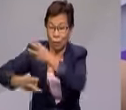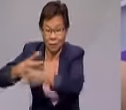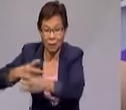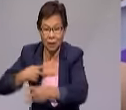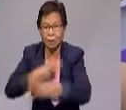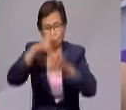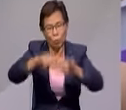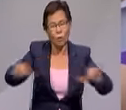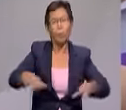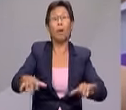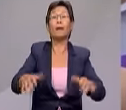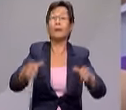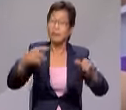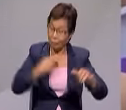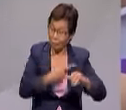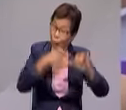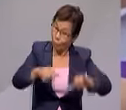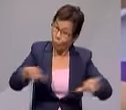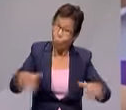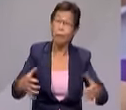boleh laksanakan.